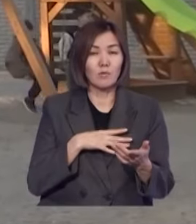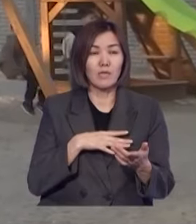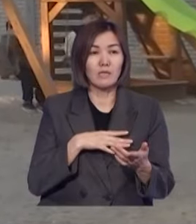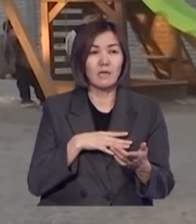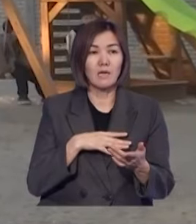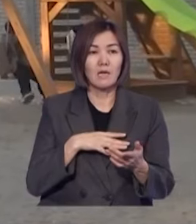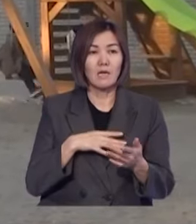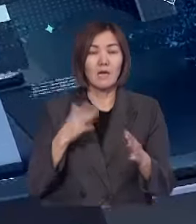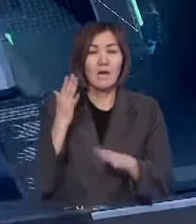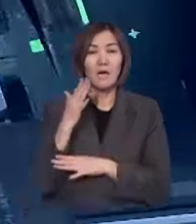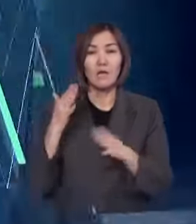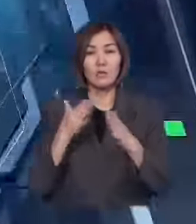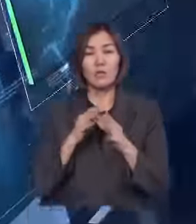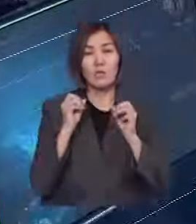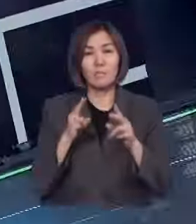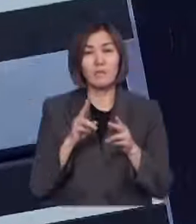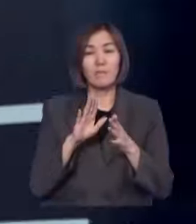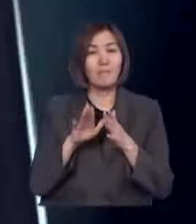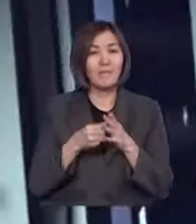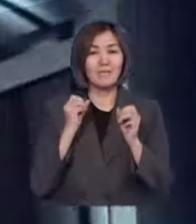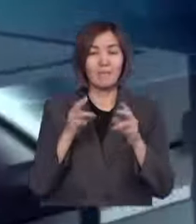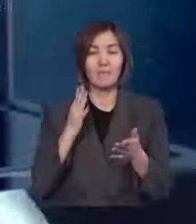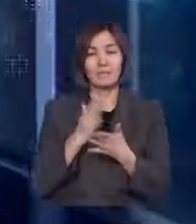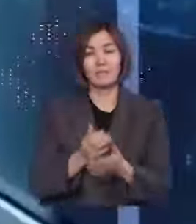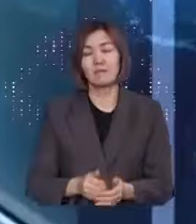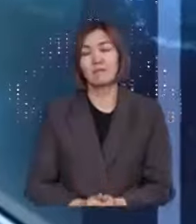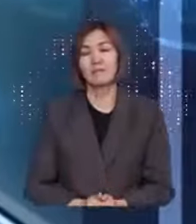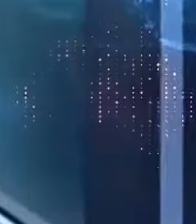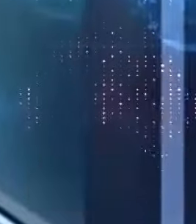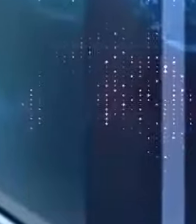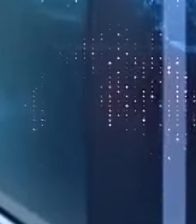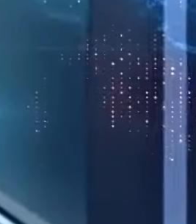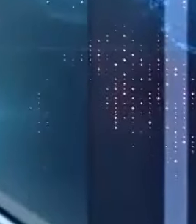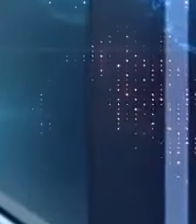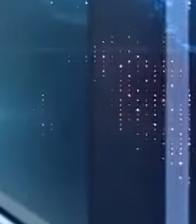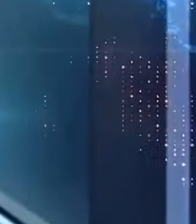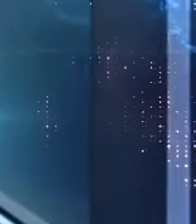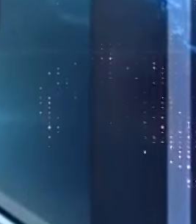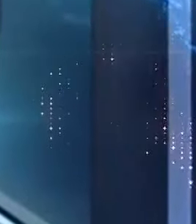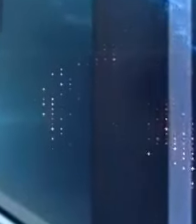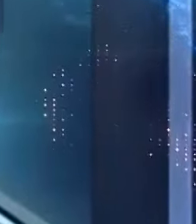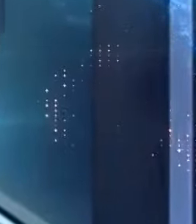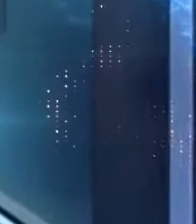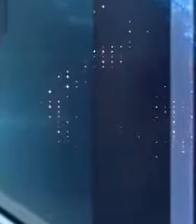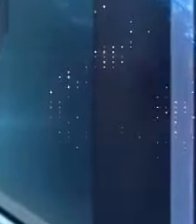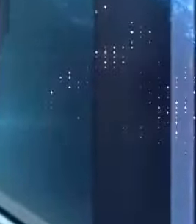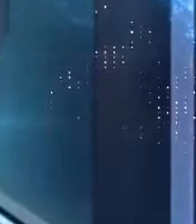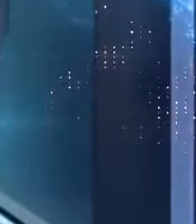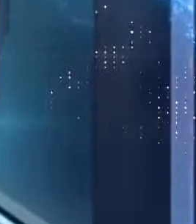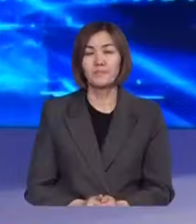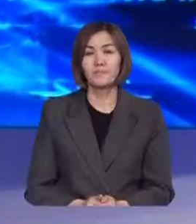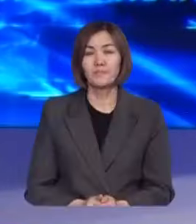үйлер қауіпсіз саналады. Аяулым Жүрсінқызы, Бекжан Кенжебай, Жадарбек Нұрбек, Жетісу телеарнасы, Қонаев қаласынан.